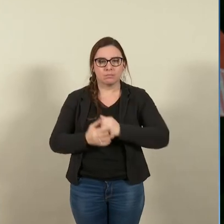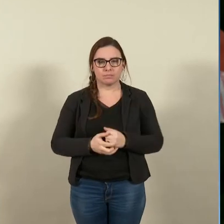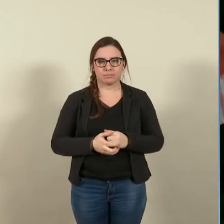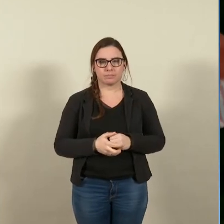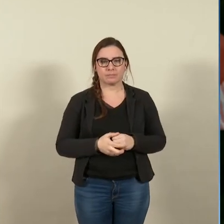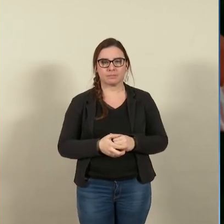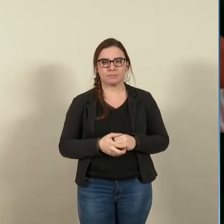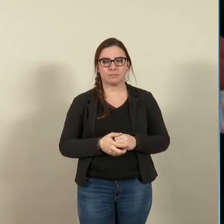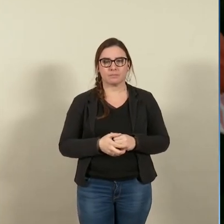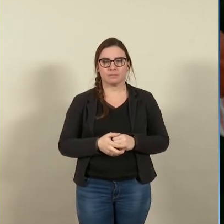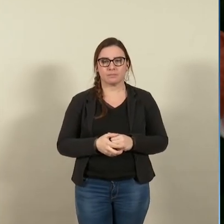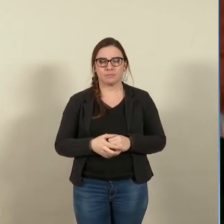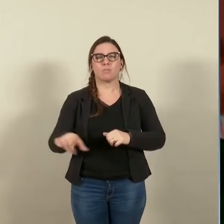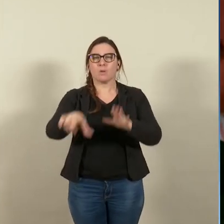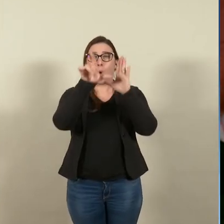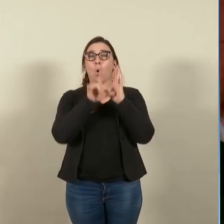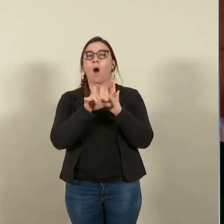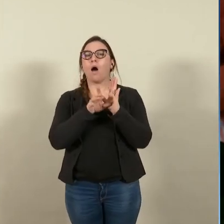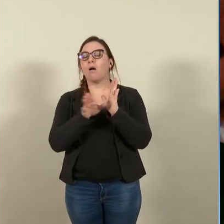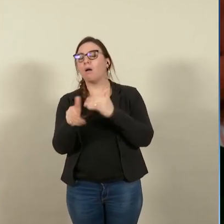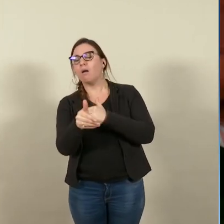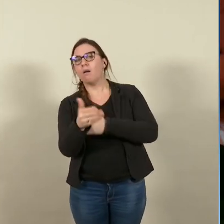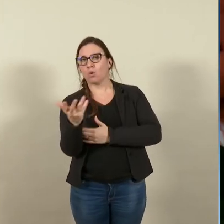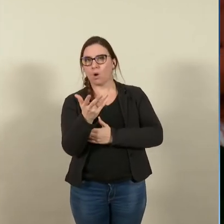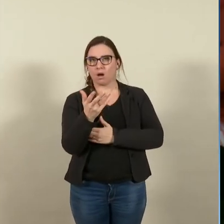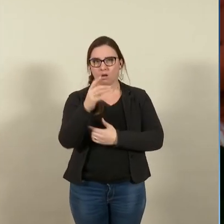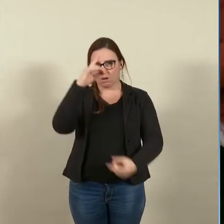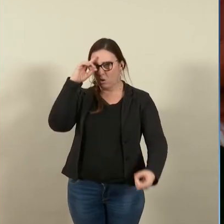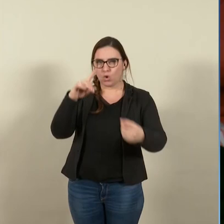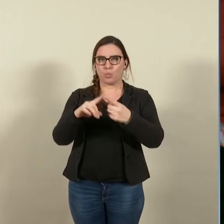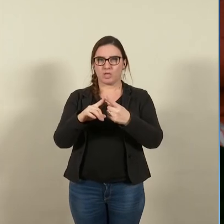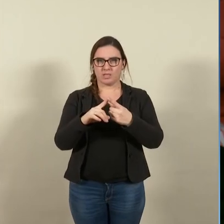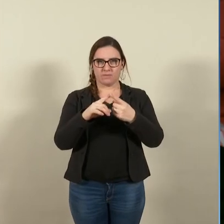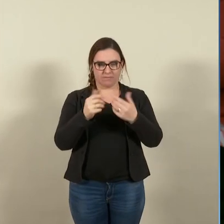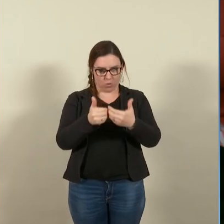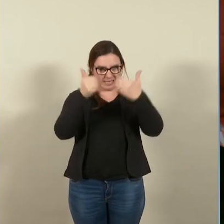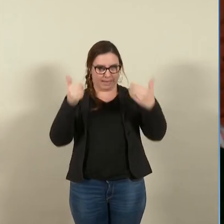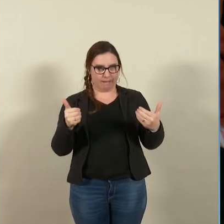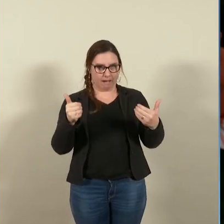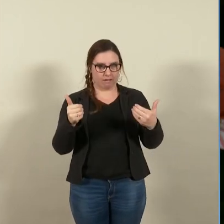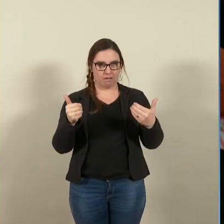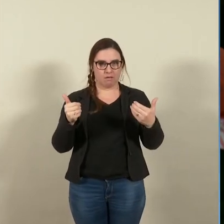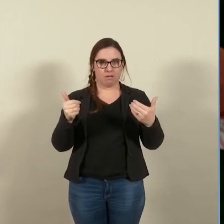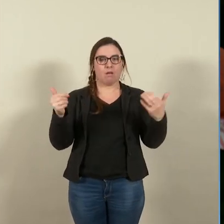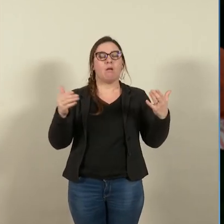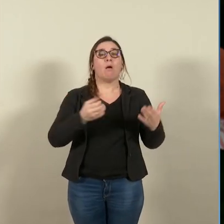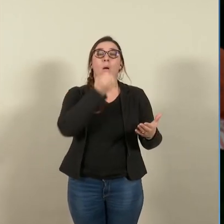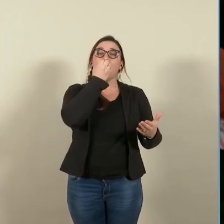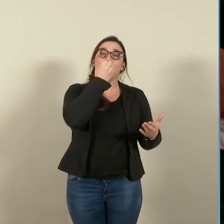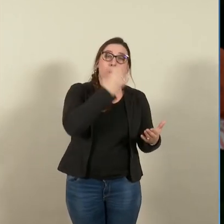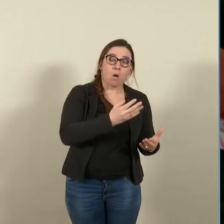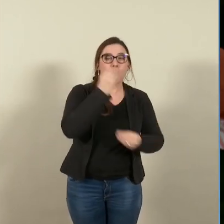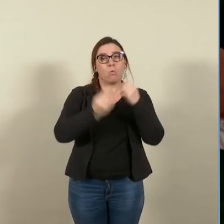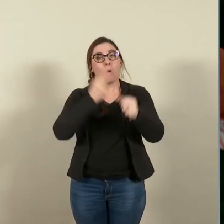éducation derrière la loi il y a en fait l'idée de faire la distinction entre ce qui serait la bonne et la